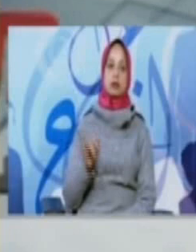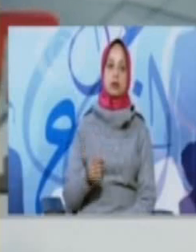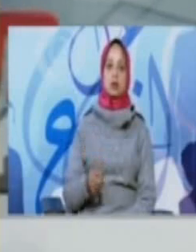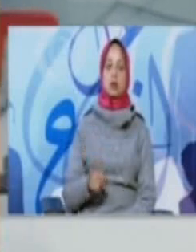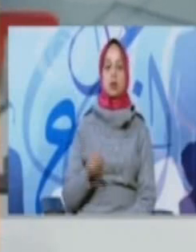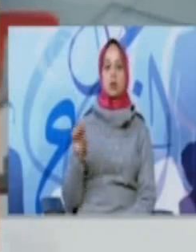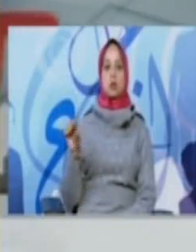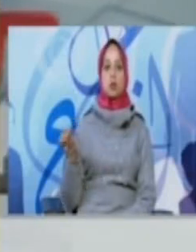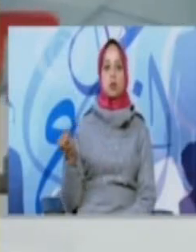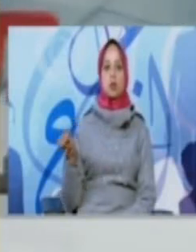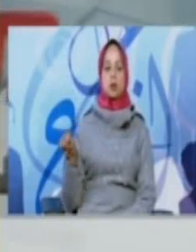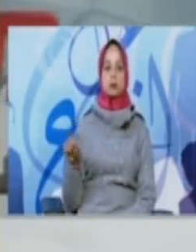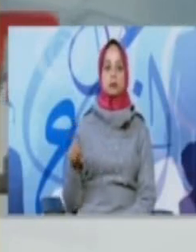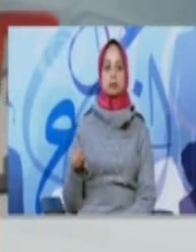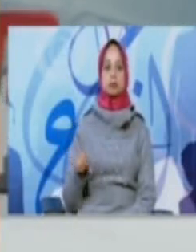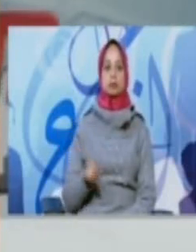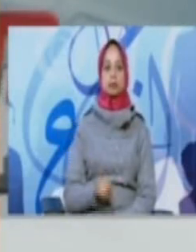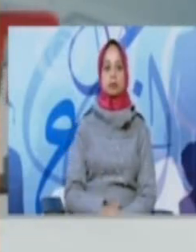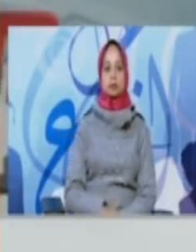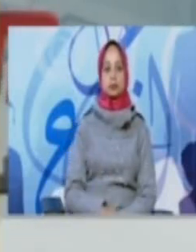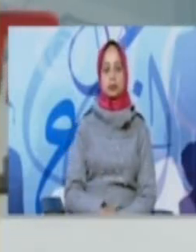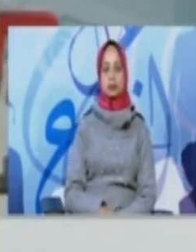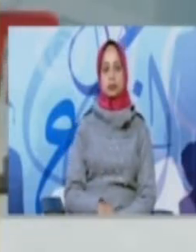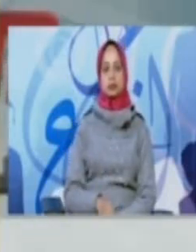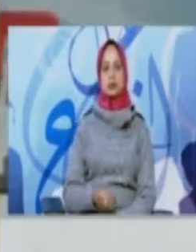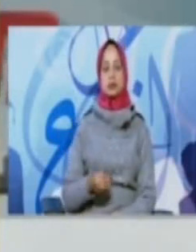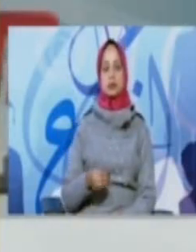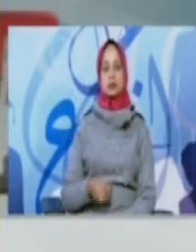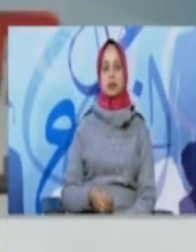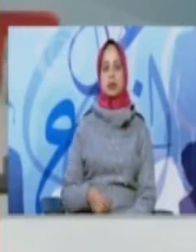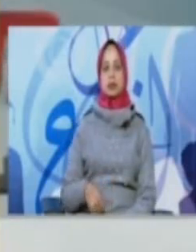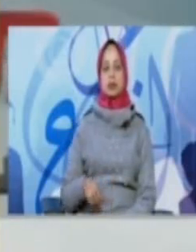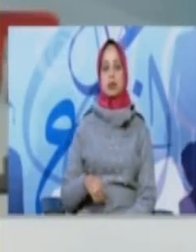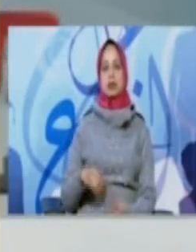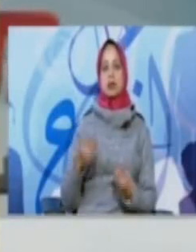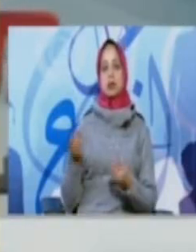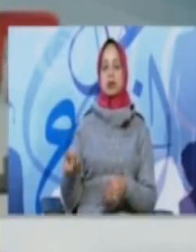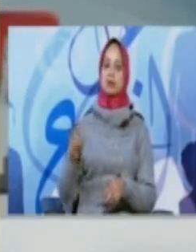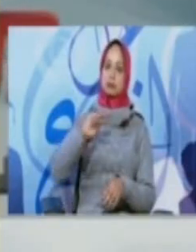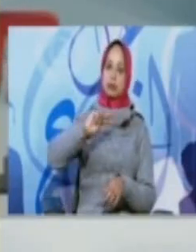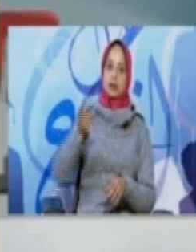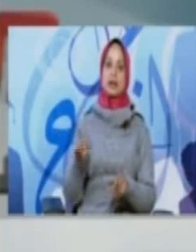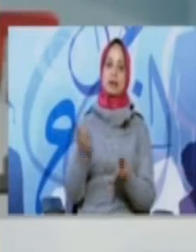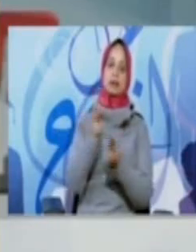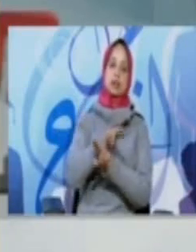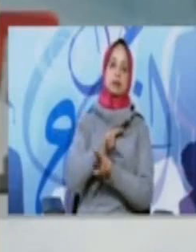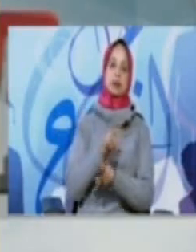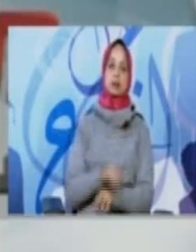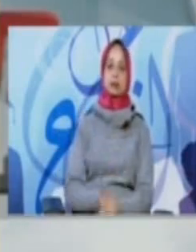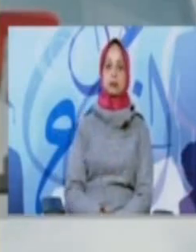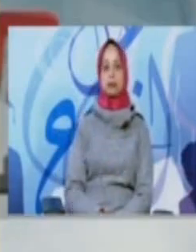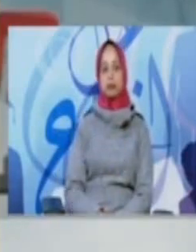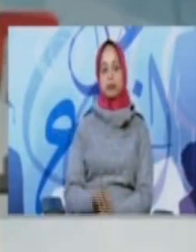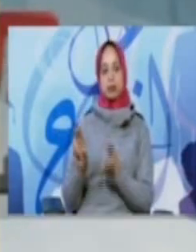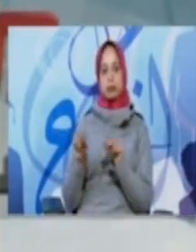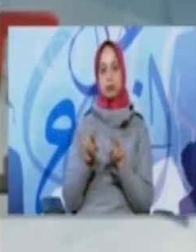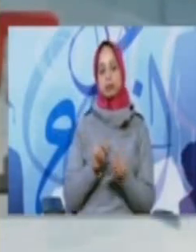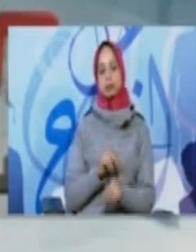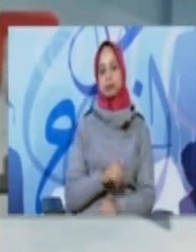دنشواي، لا مش هنعملها بقى كده، المفروض نقول الوفاق الودي وحادثة دنشواي. ماشي؟ بالظبط. طب تمام. حاجة